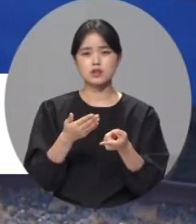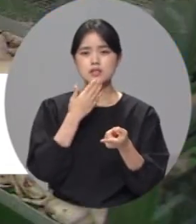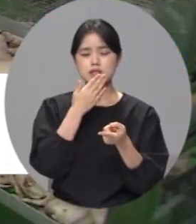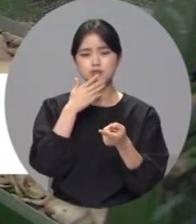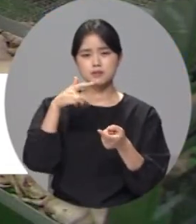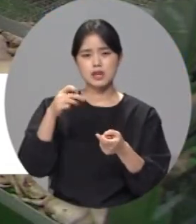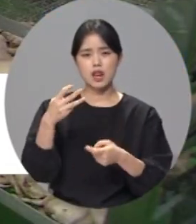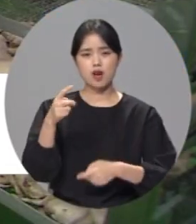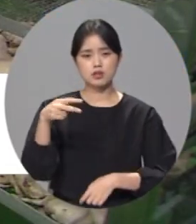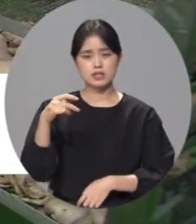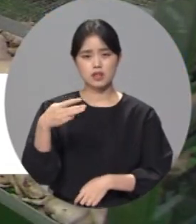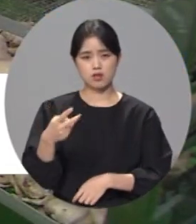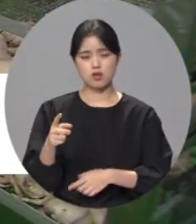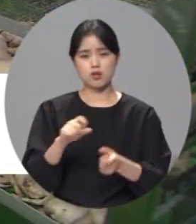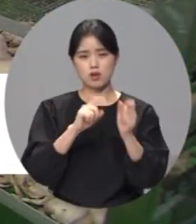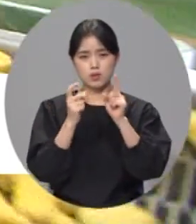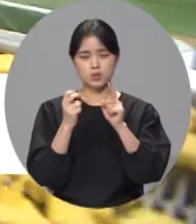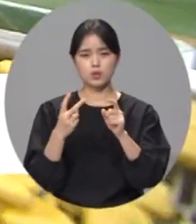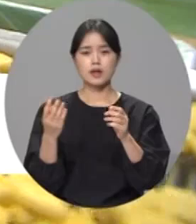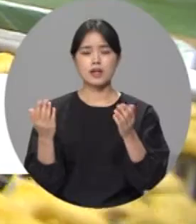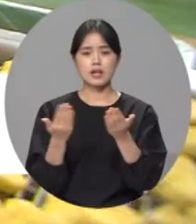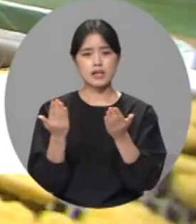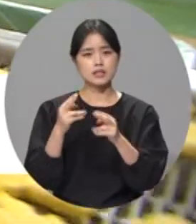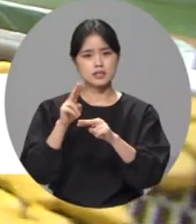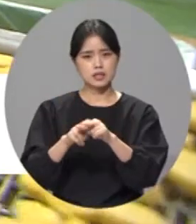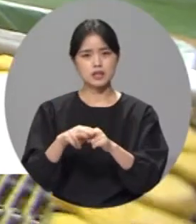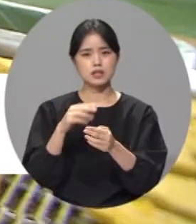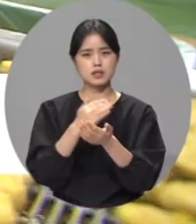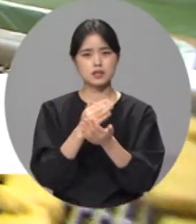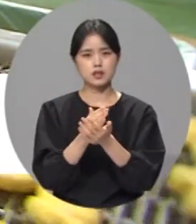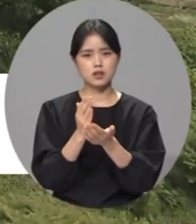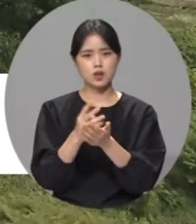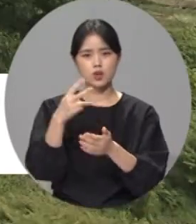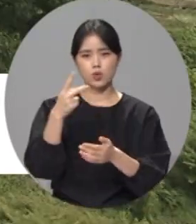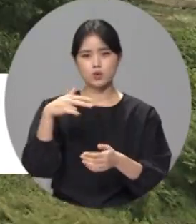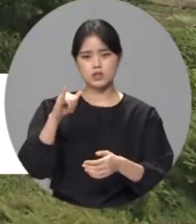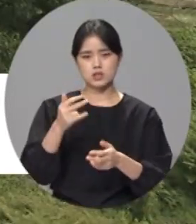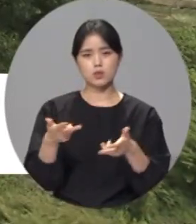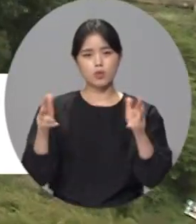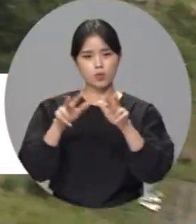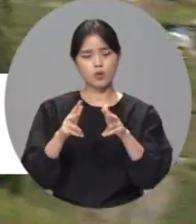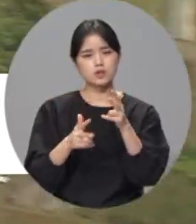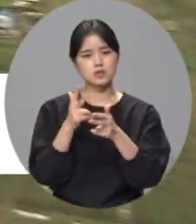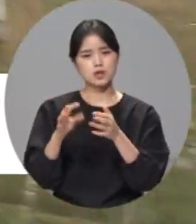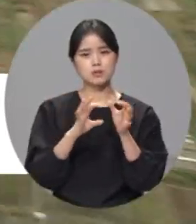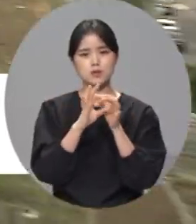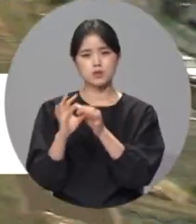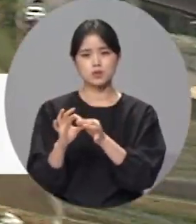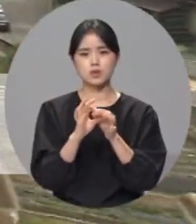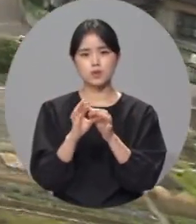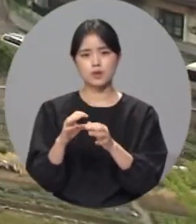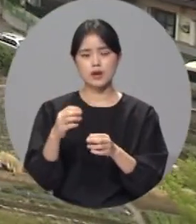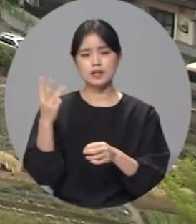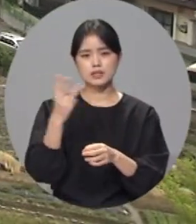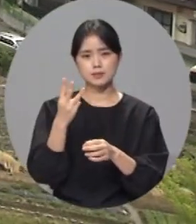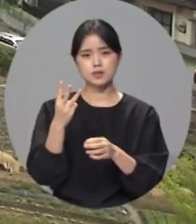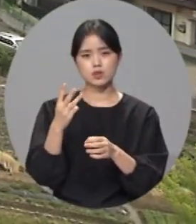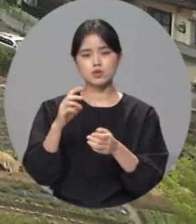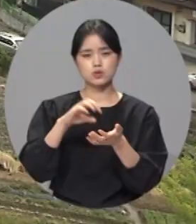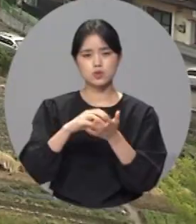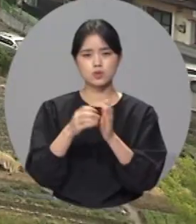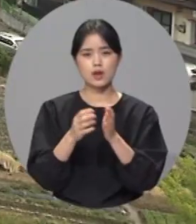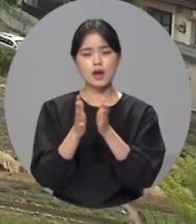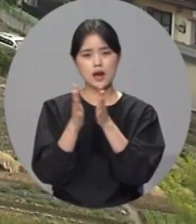클러스터 활성화, 익산형 일자리, 신청사 공사와 도시공원 민간 특례 사업을 통한 8,000세대 아파트